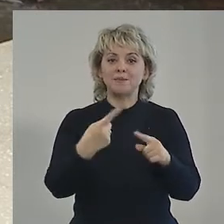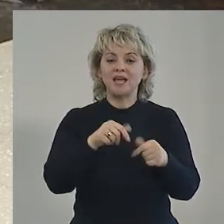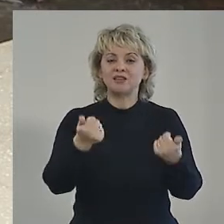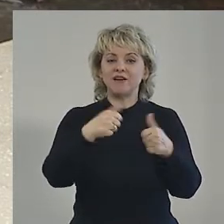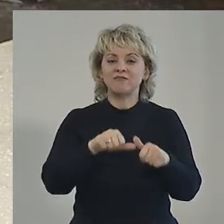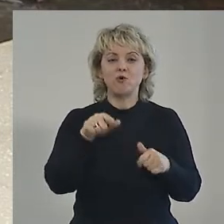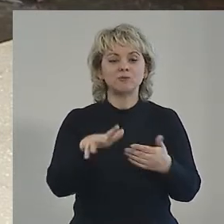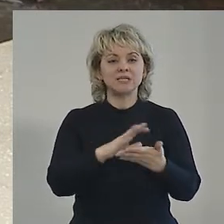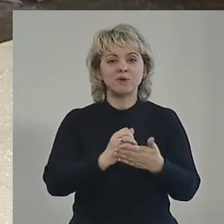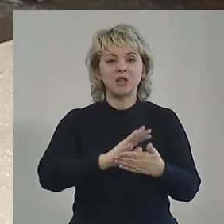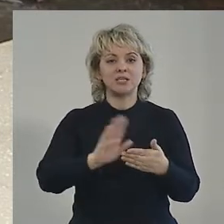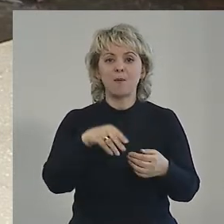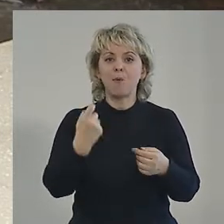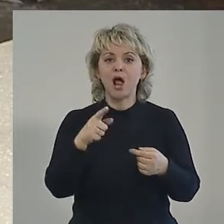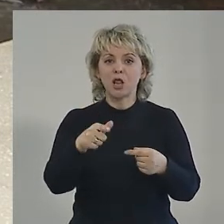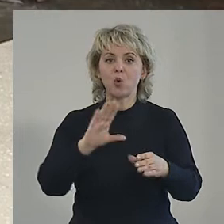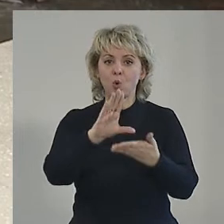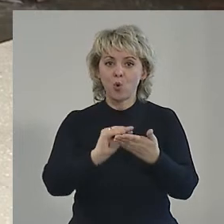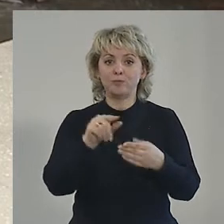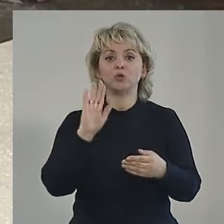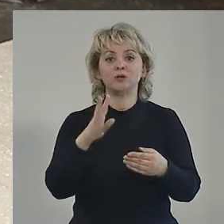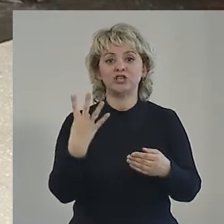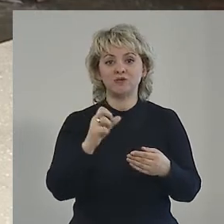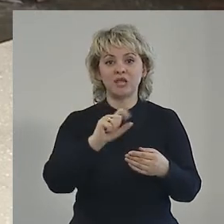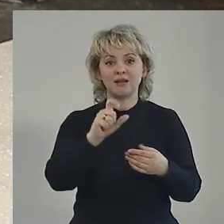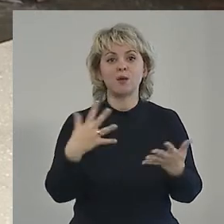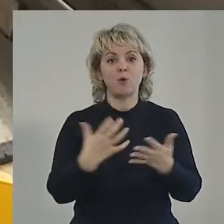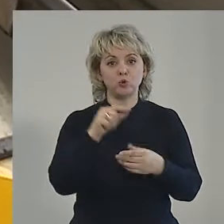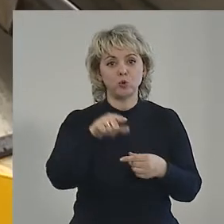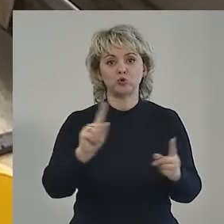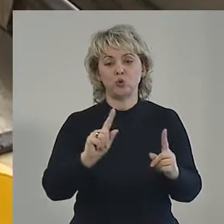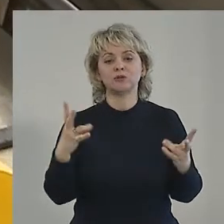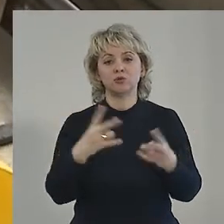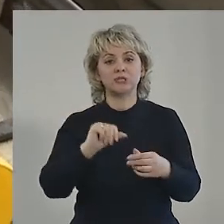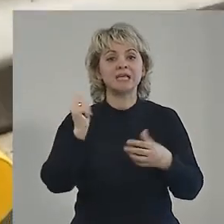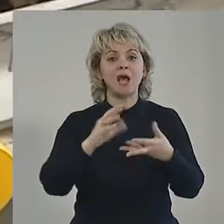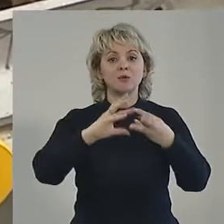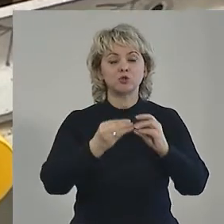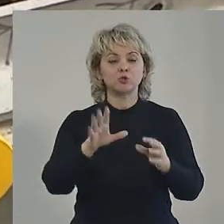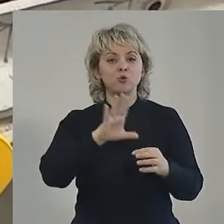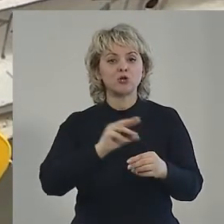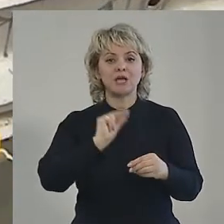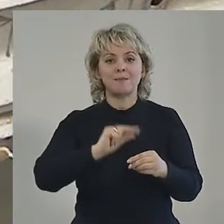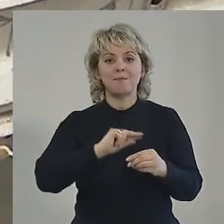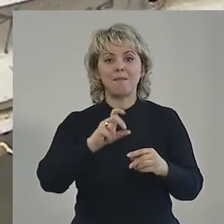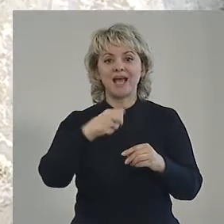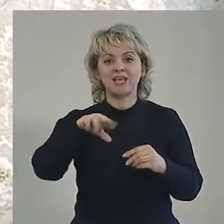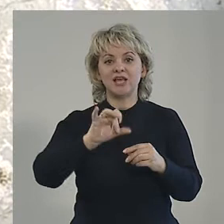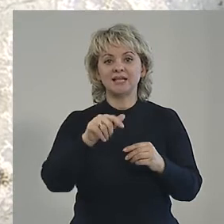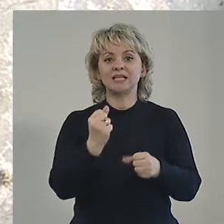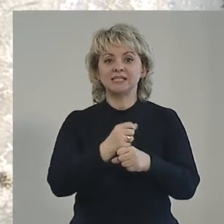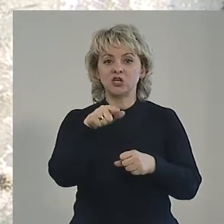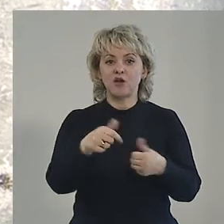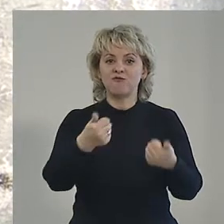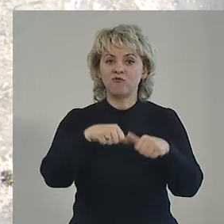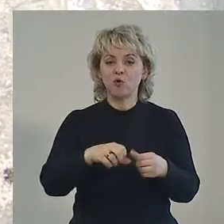формы, сломали немало копий. Только с 4-го раза вышло то, что нужно. Самым сложным были разработка макета и изготовление